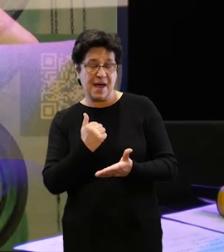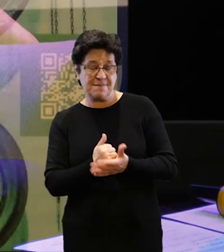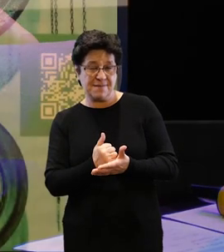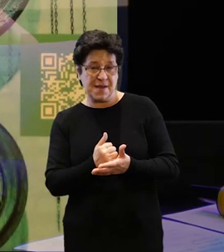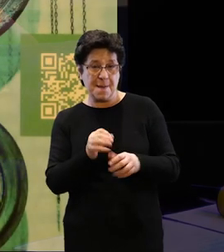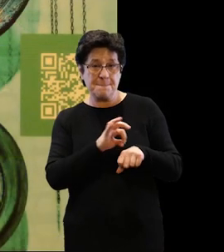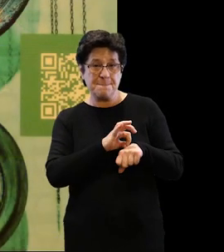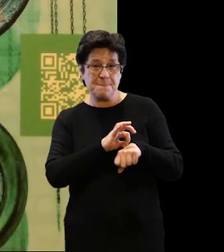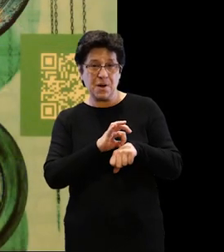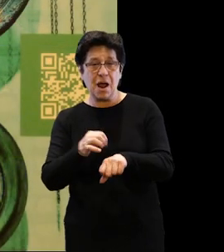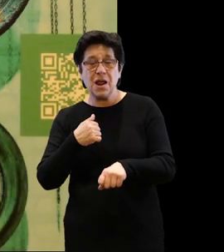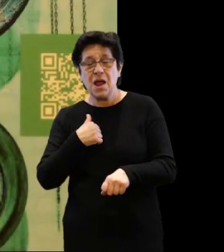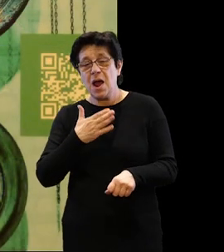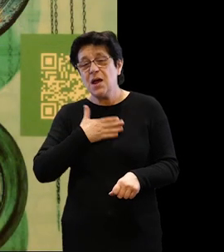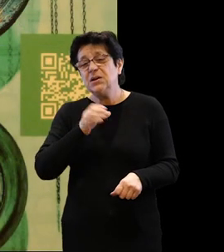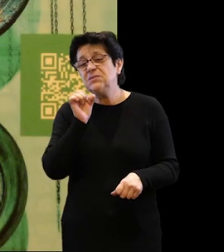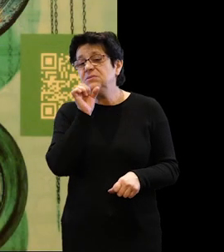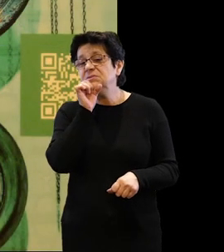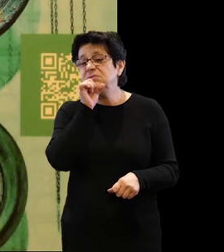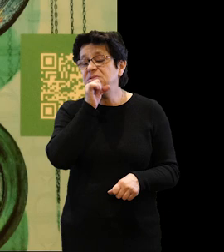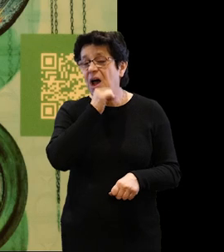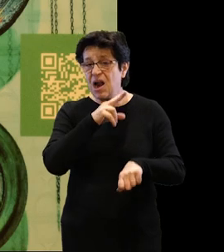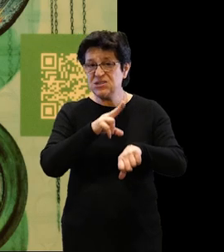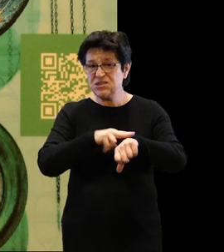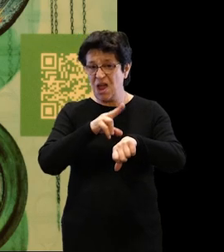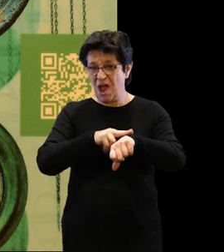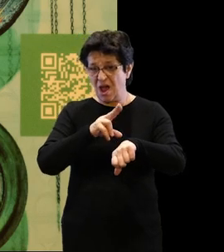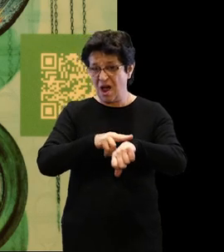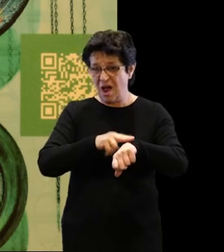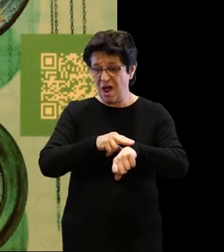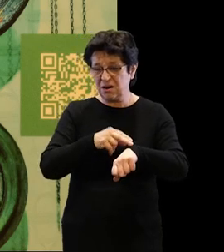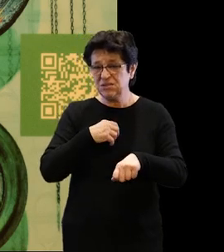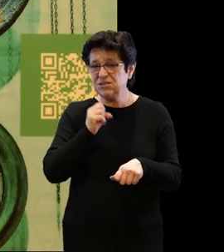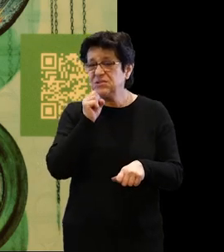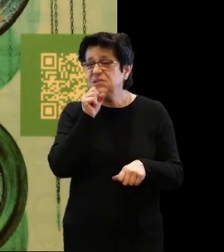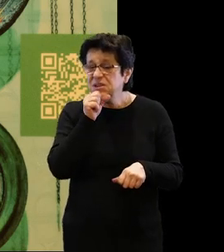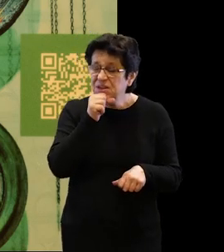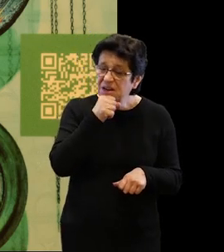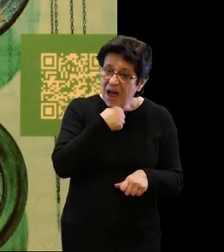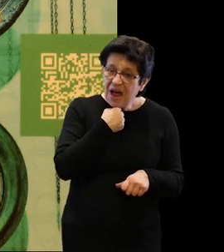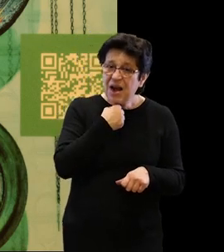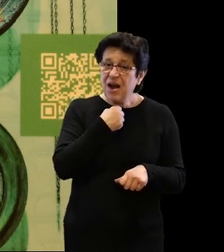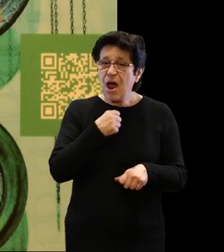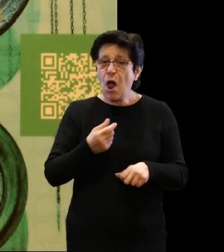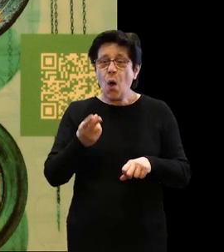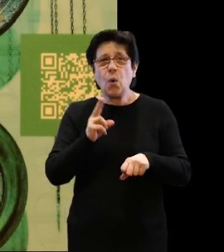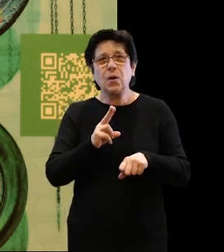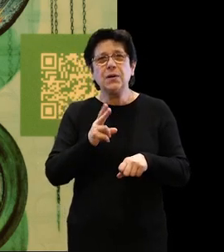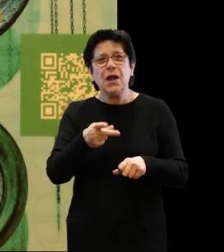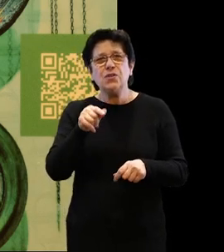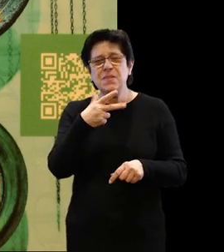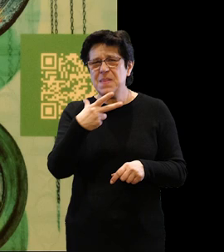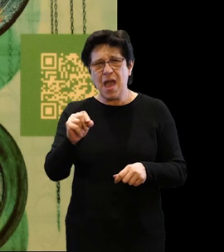prowadzenie galerii Jestem miłośnikiem starych zegarów stare zegary interesują mnie naprawdę stare czyli takie które nie zostały zrobione